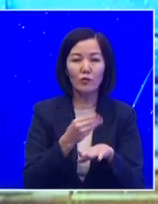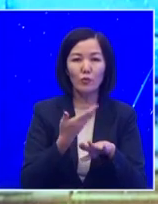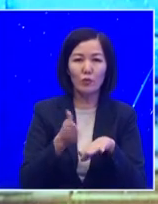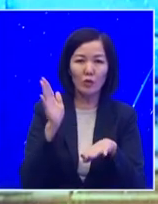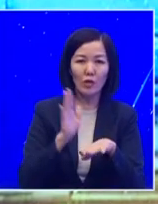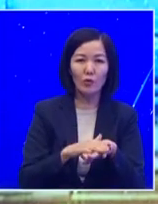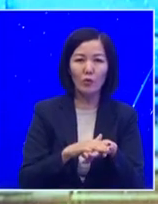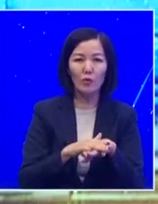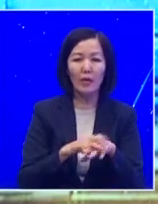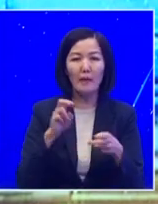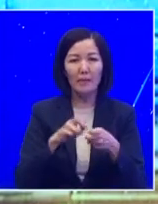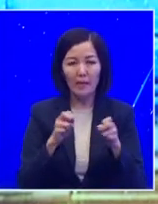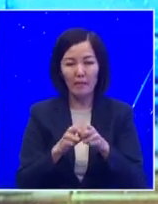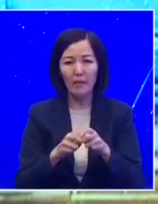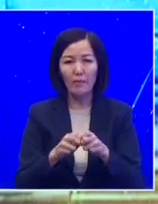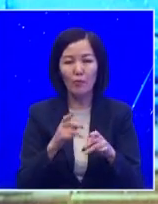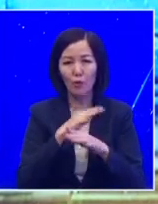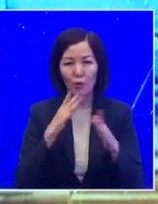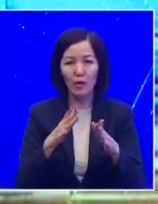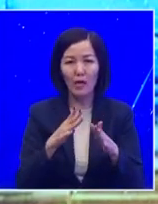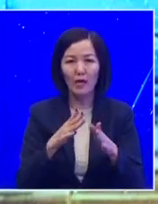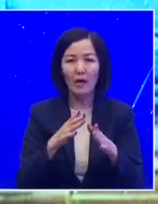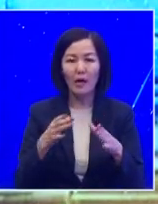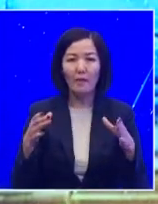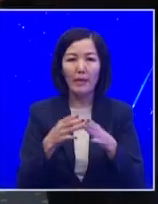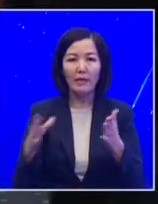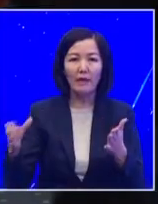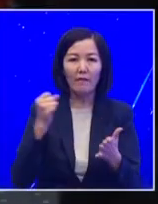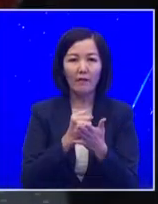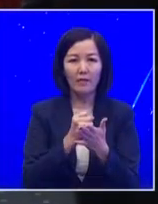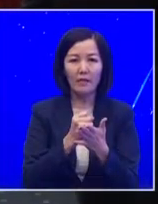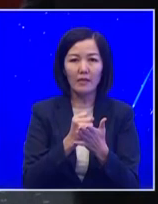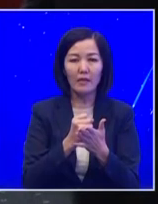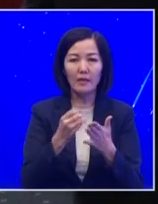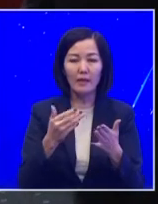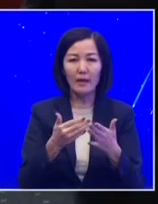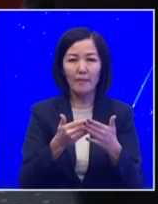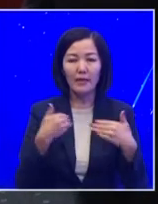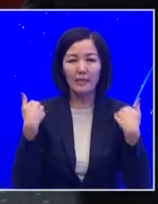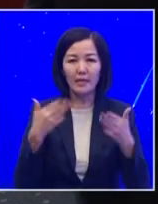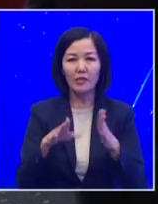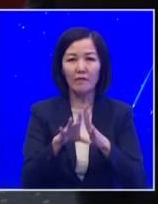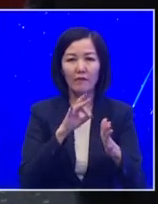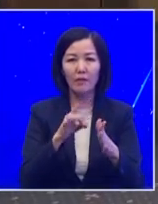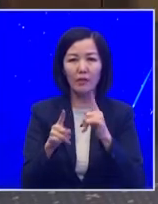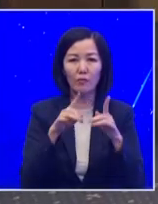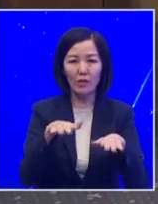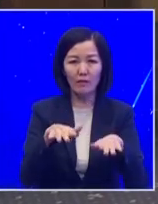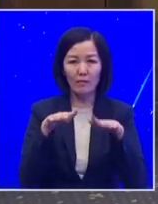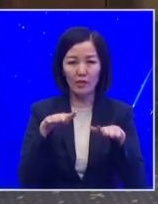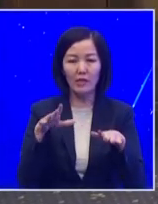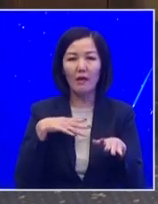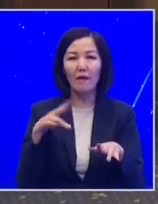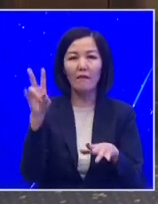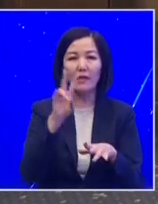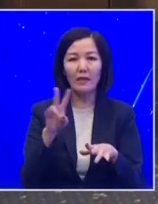той или иной проблемы. Напомним, партия выдвинула своих кандидатов на предстоящие выборы в депутаты Мажилиса парламента. В